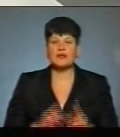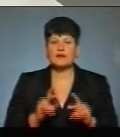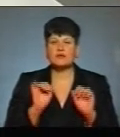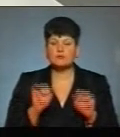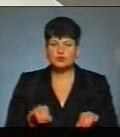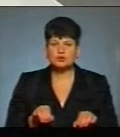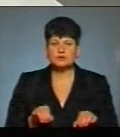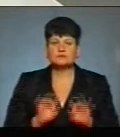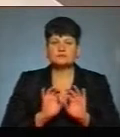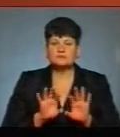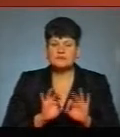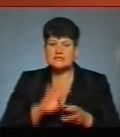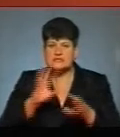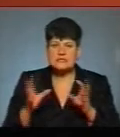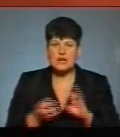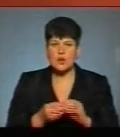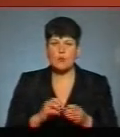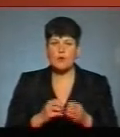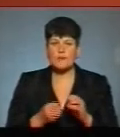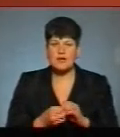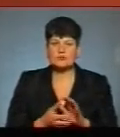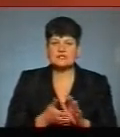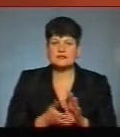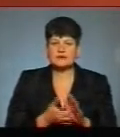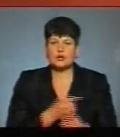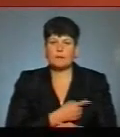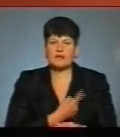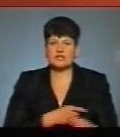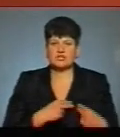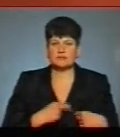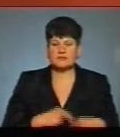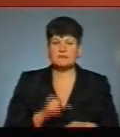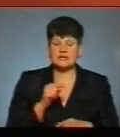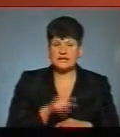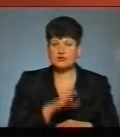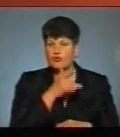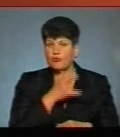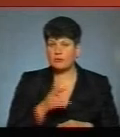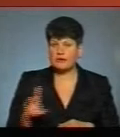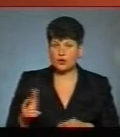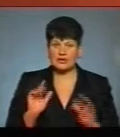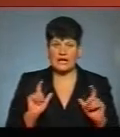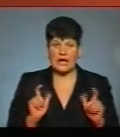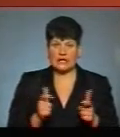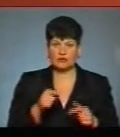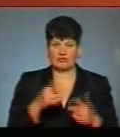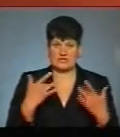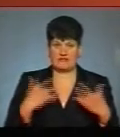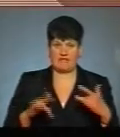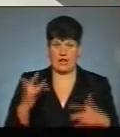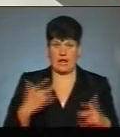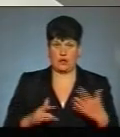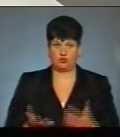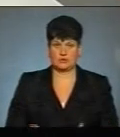прокоментувати загалом проблему з нестачею медичних працівників, зокрема те, що в період карантину вони звільняються?